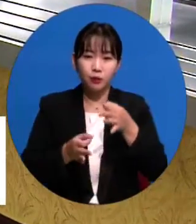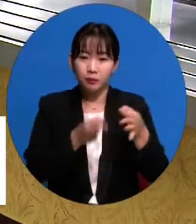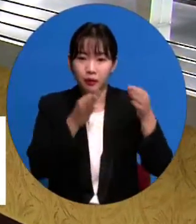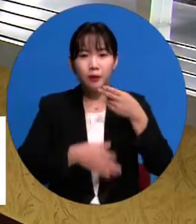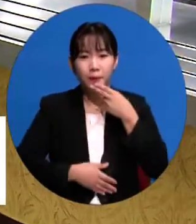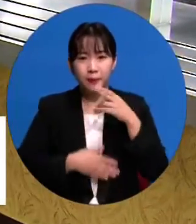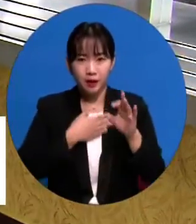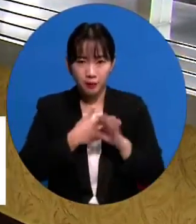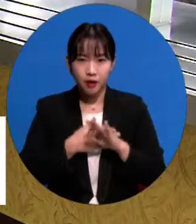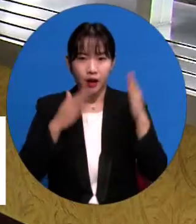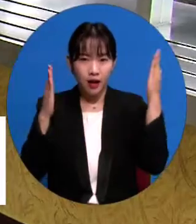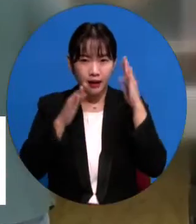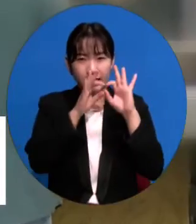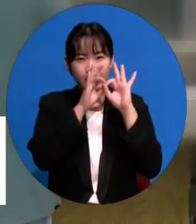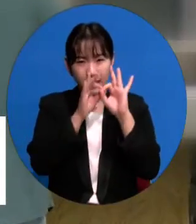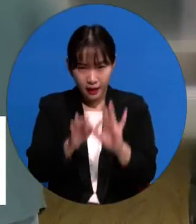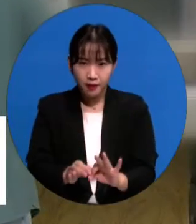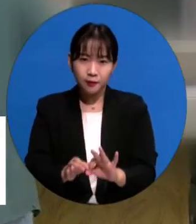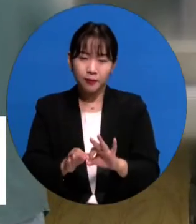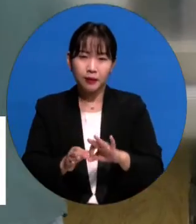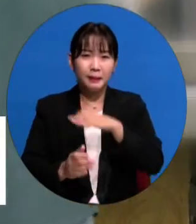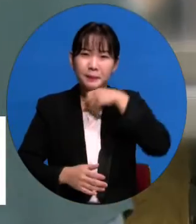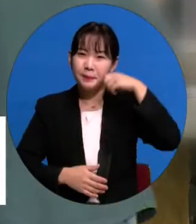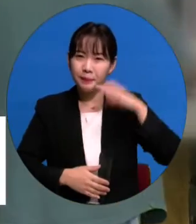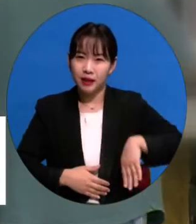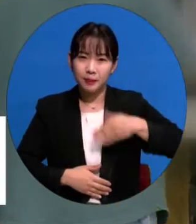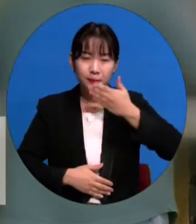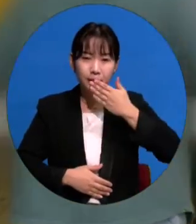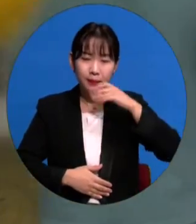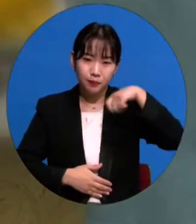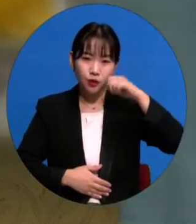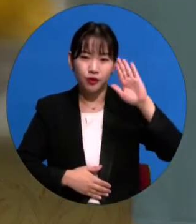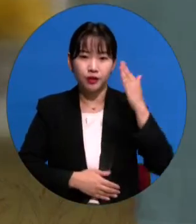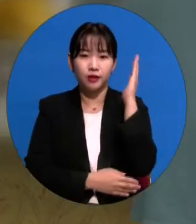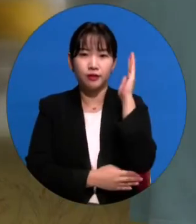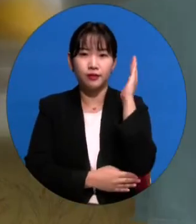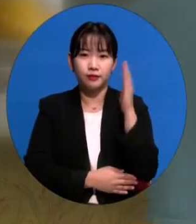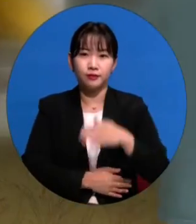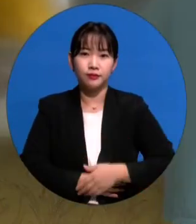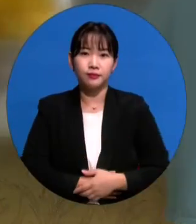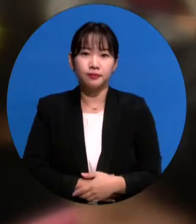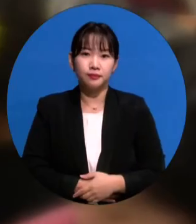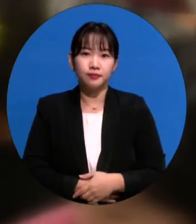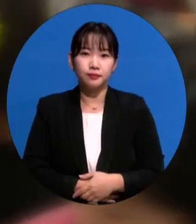올리지 않으면 학생들은 2학기에도 질 낮은 급식을 먹어야 한다고 주장했습니다.